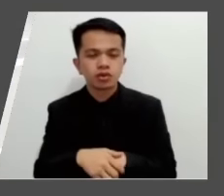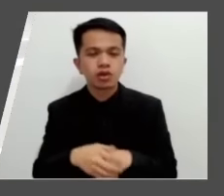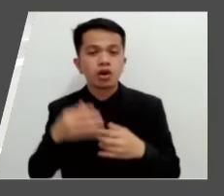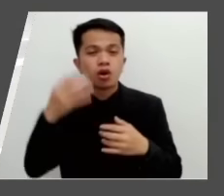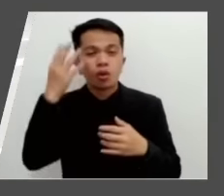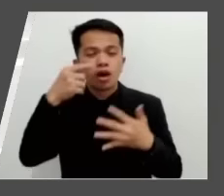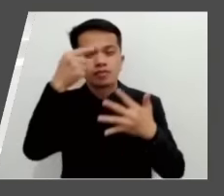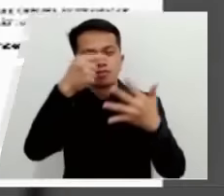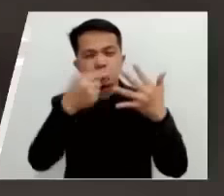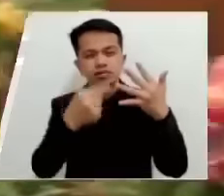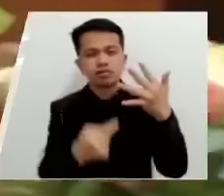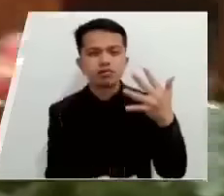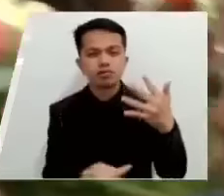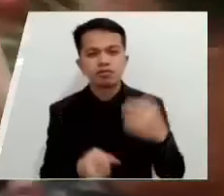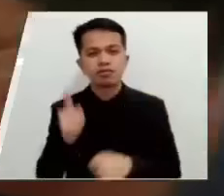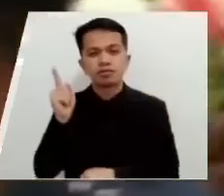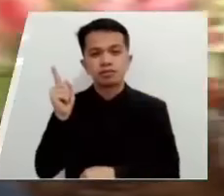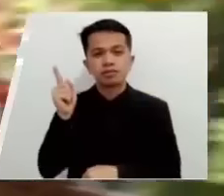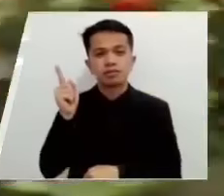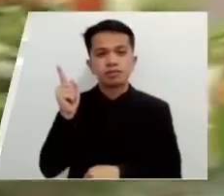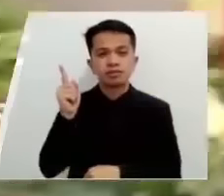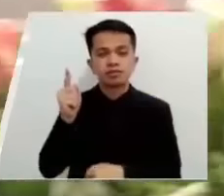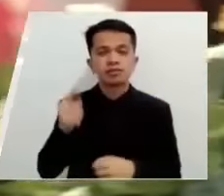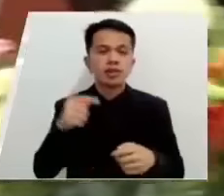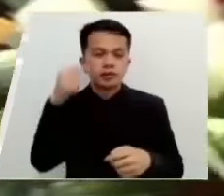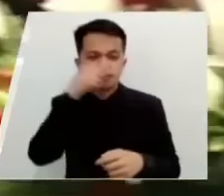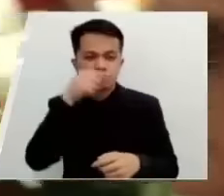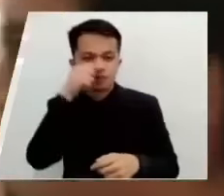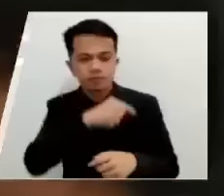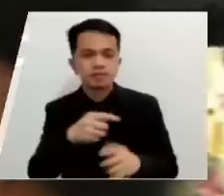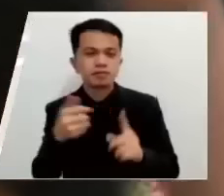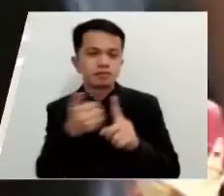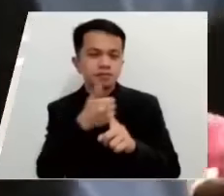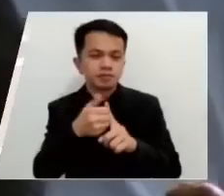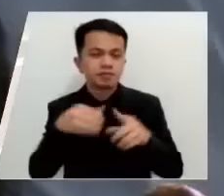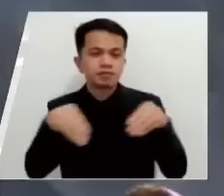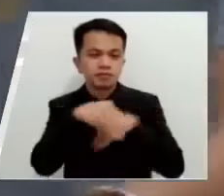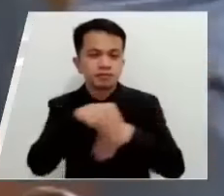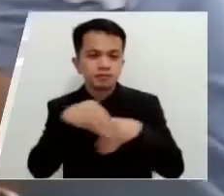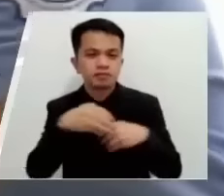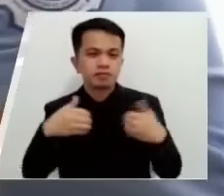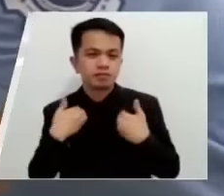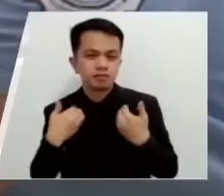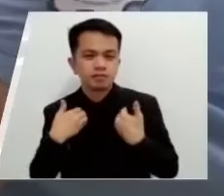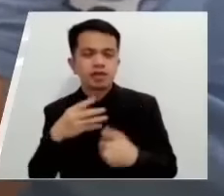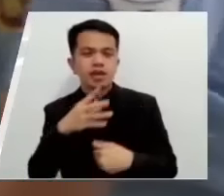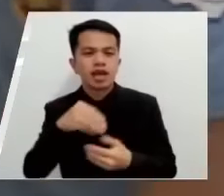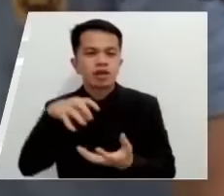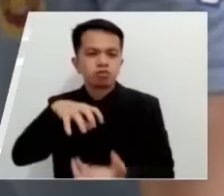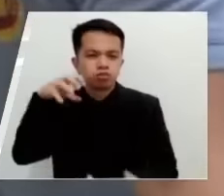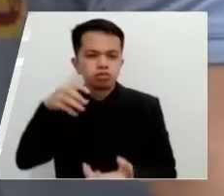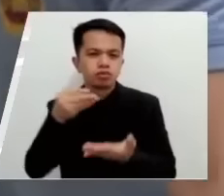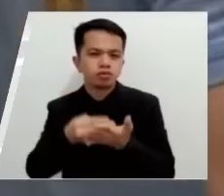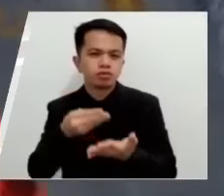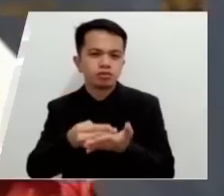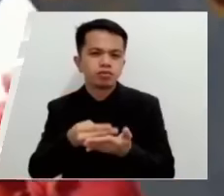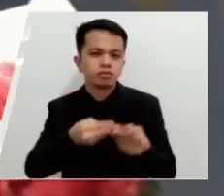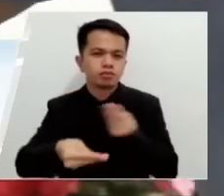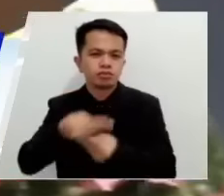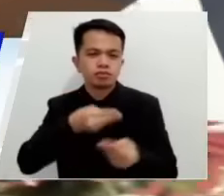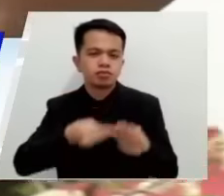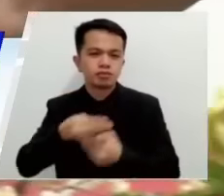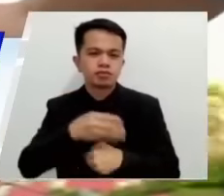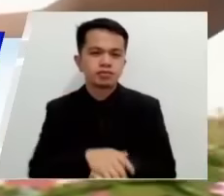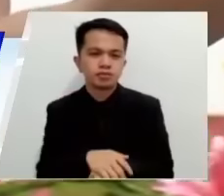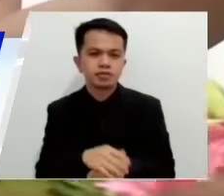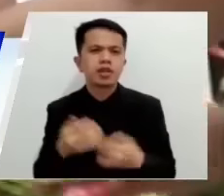trafficking of minors, fraud, conspiracy, bulk cash smuggling at money laundering. Kapwa naglabas na ng freeze orders